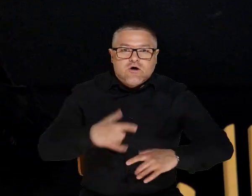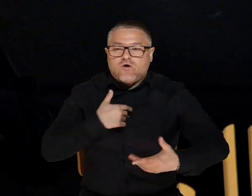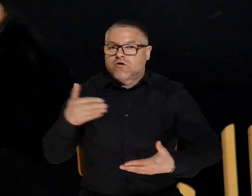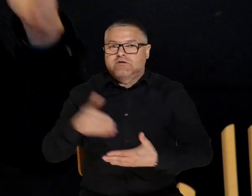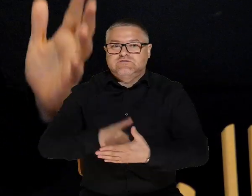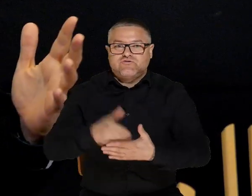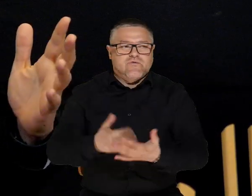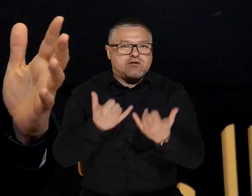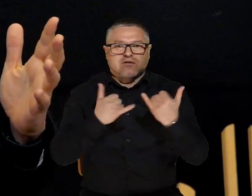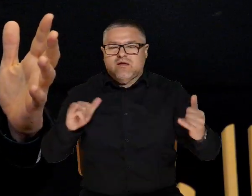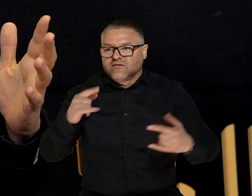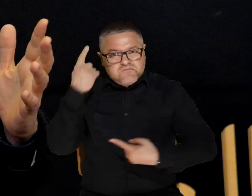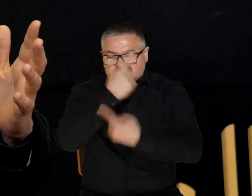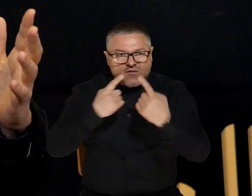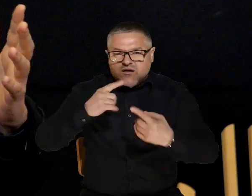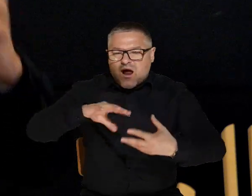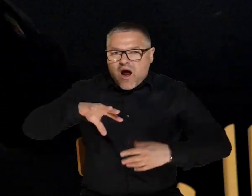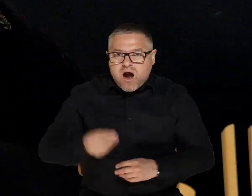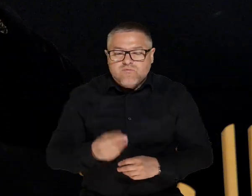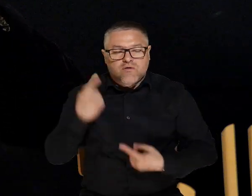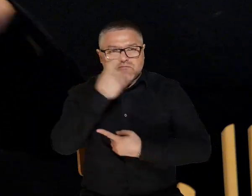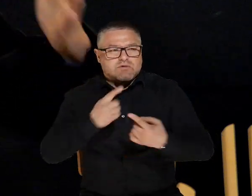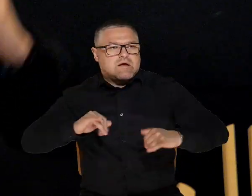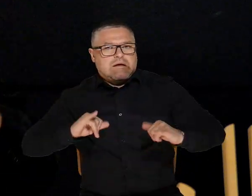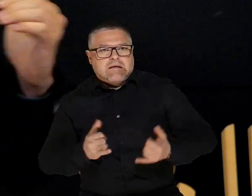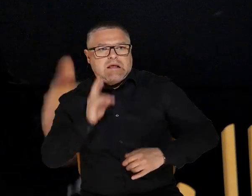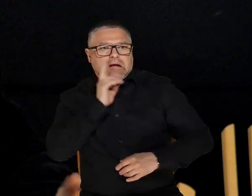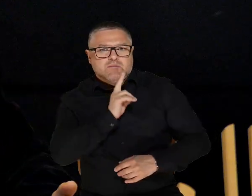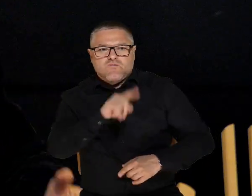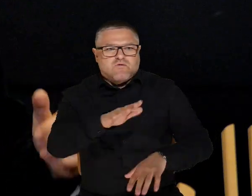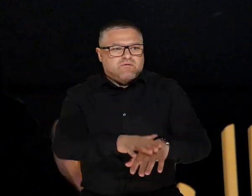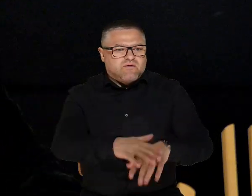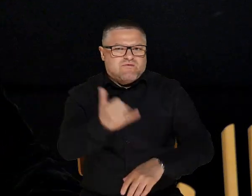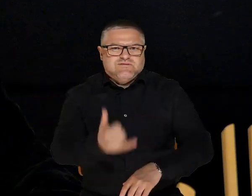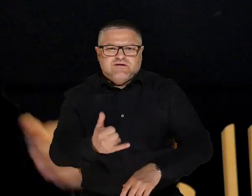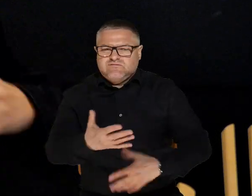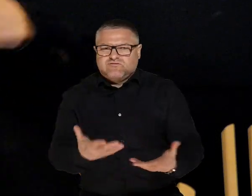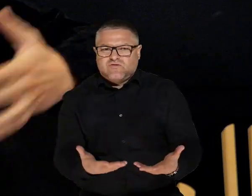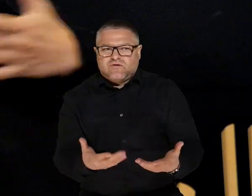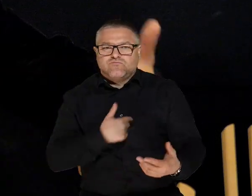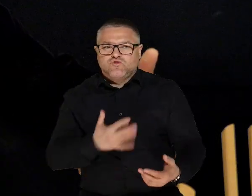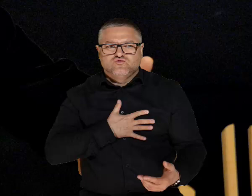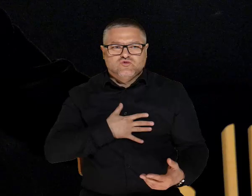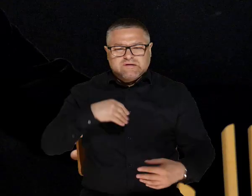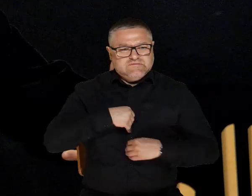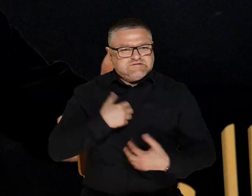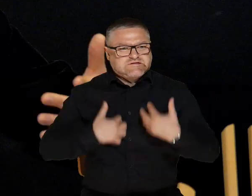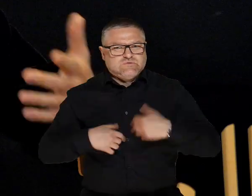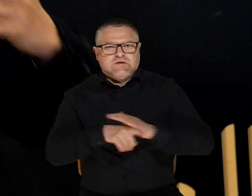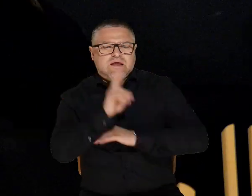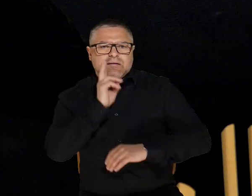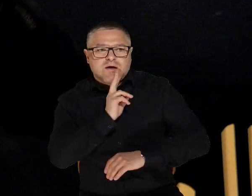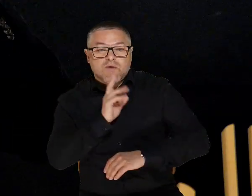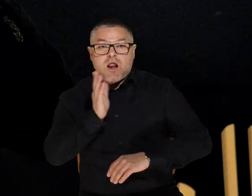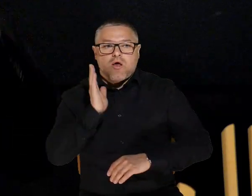sposób zupełnie irracjonalny, kiedy nagle myślimy sobie, ojej, jak matka może tak traktować dziecko, prawda? I czujemy jakąś złość wobec niej.